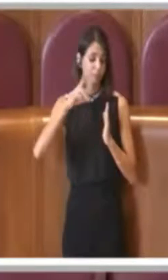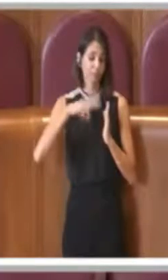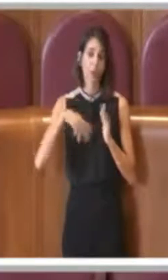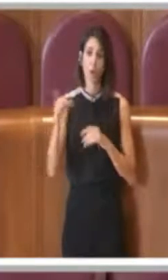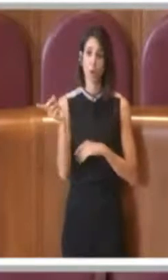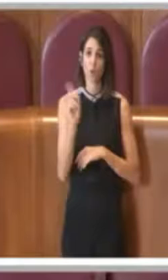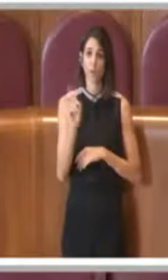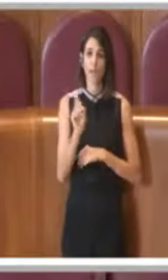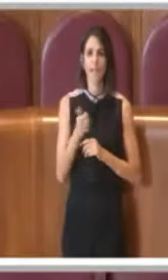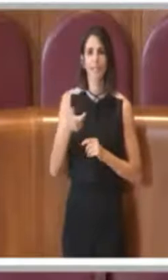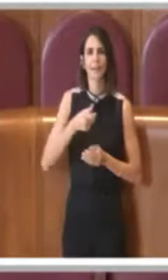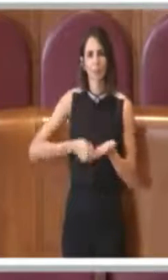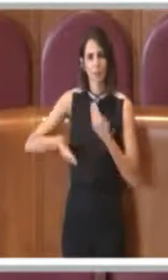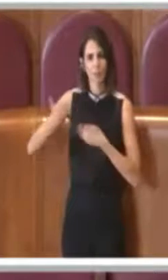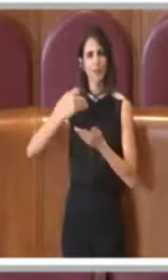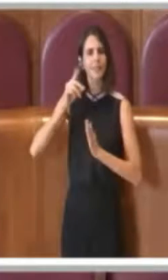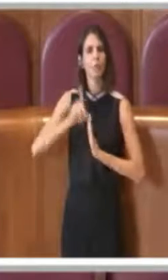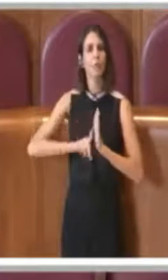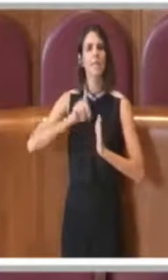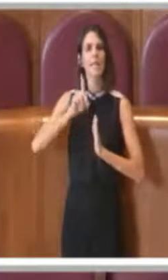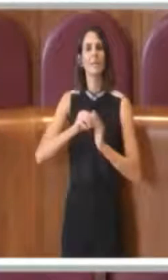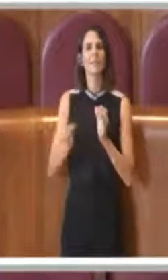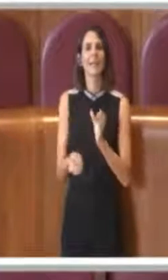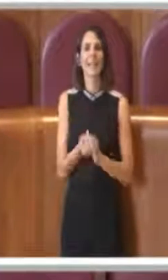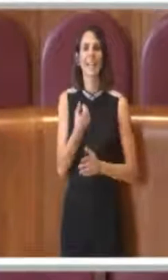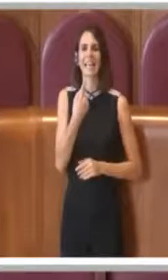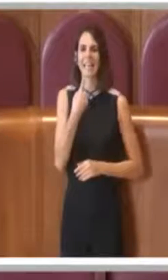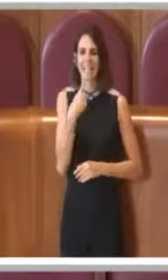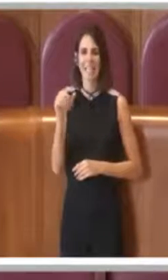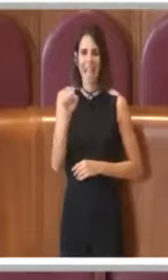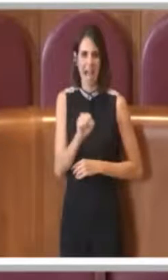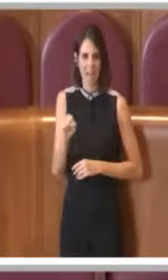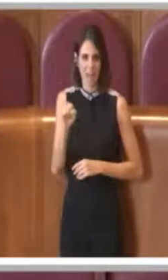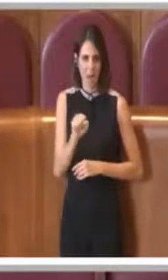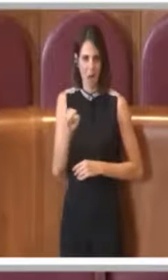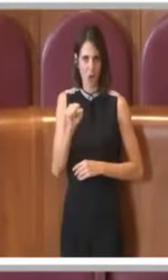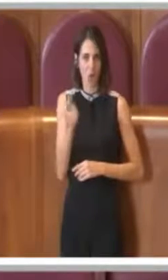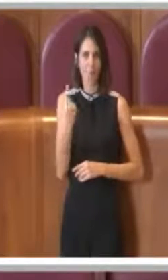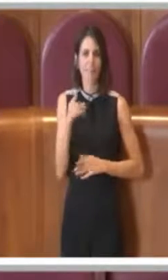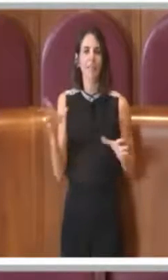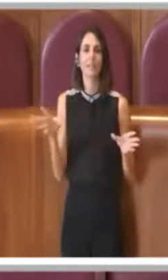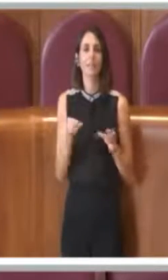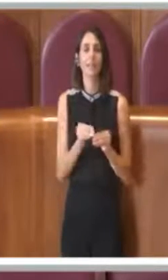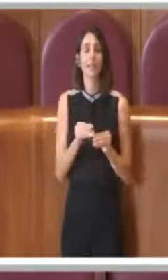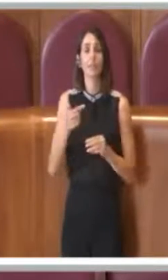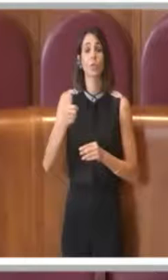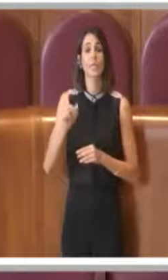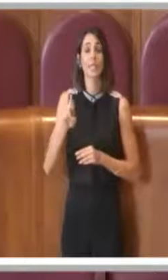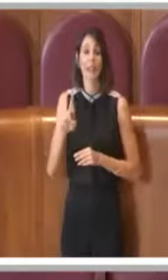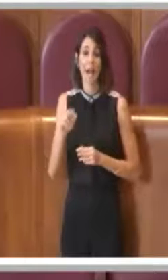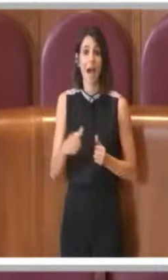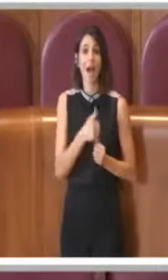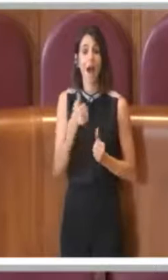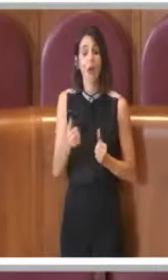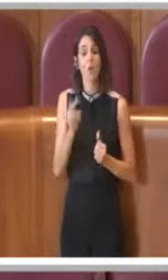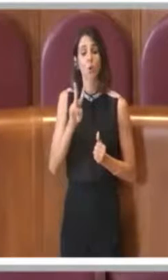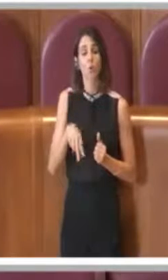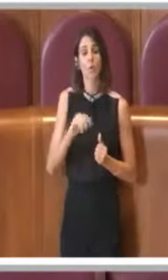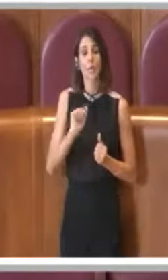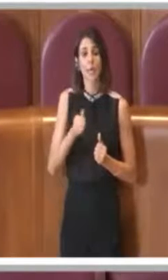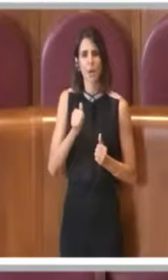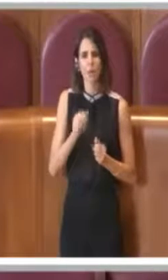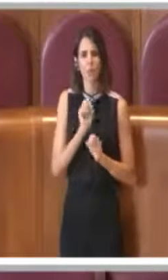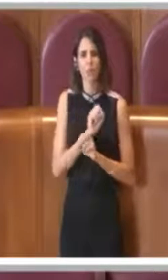delibera di Alemanno di densificazione, il TAR nel 2011 ha sentenziato che per